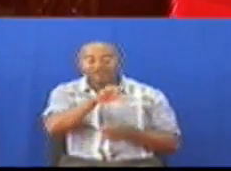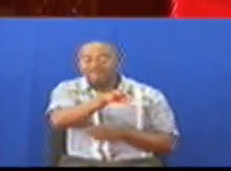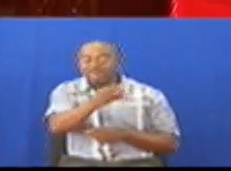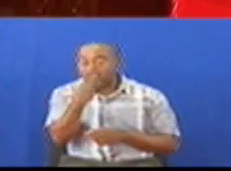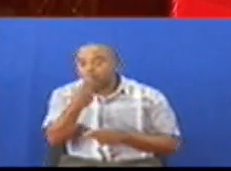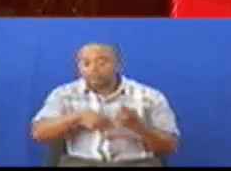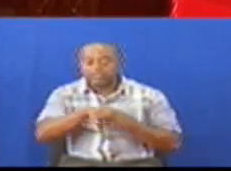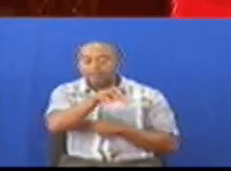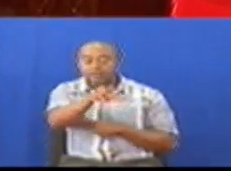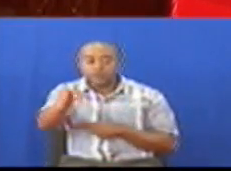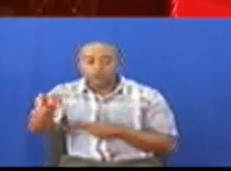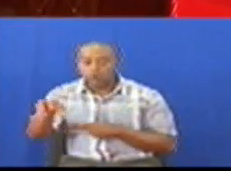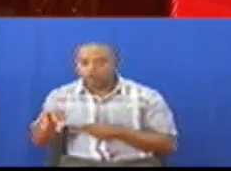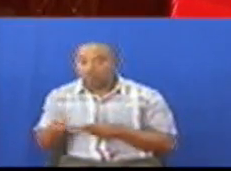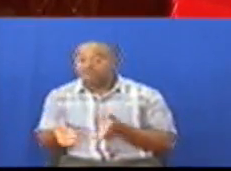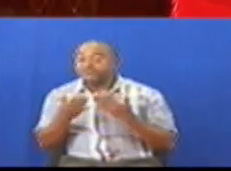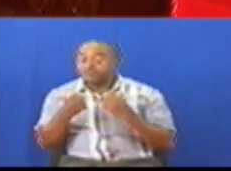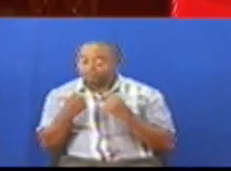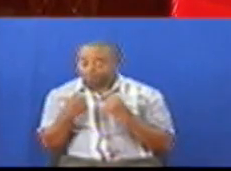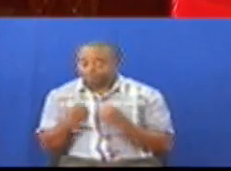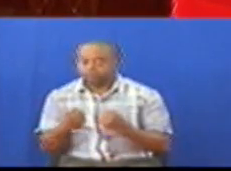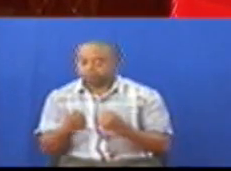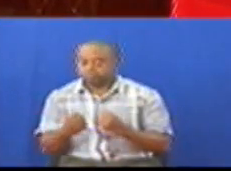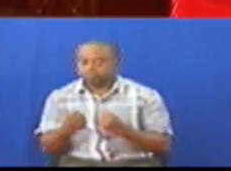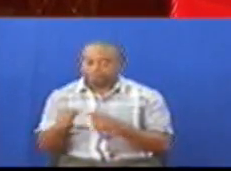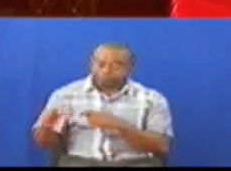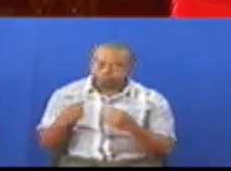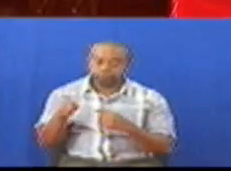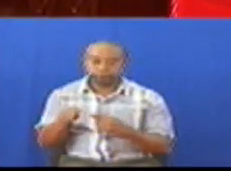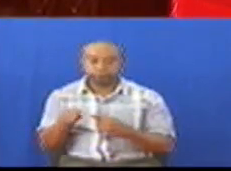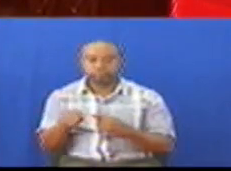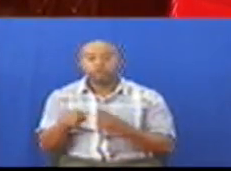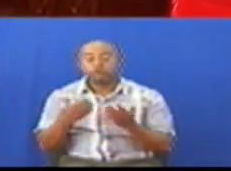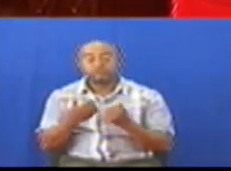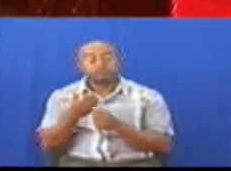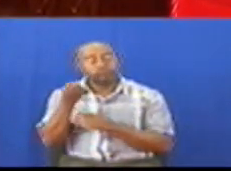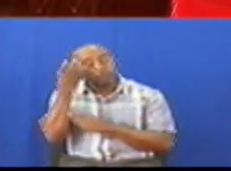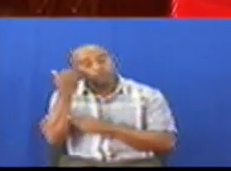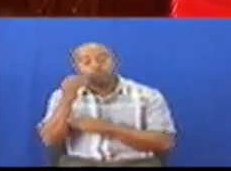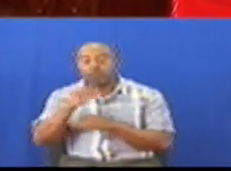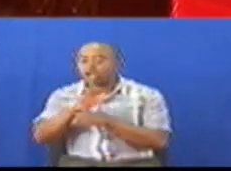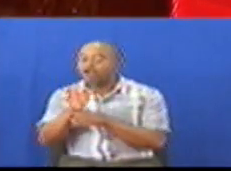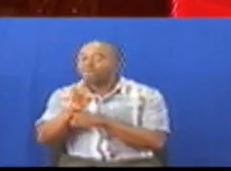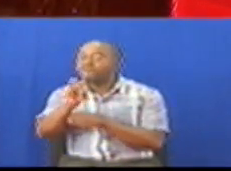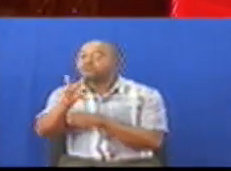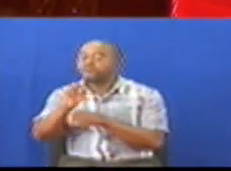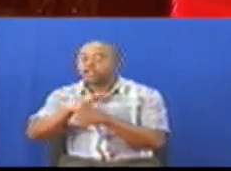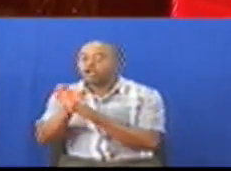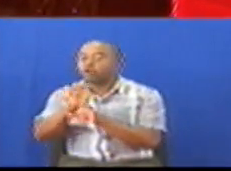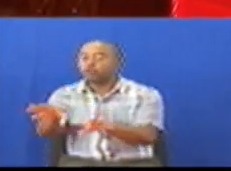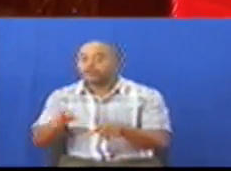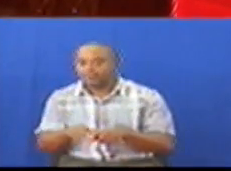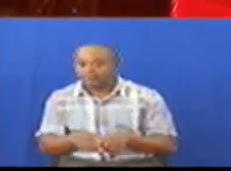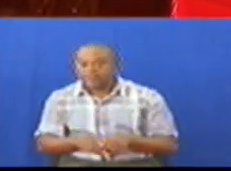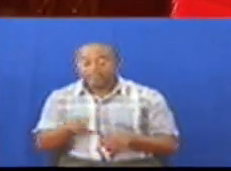kuhimili msukosuko wa kipindi endapo jambo hili litakuwa limekuwa janga kubwa watu wakawa katika karantini? Mheshimiwa Naibu Spika, kandarasi wa upinzani